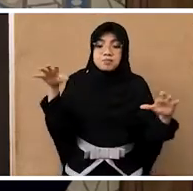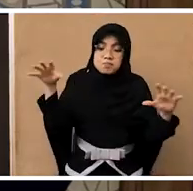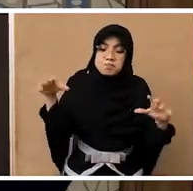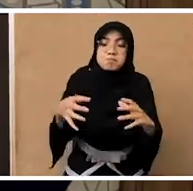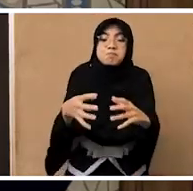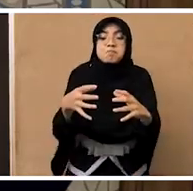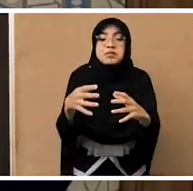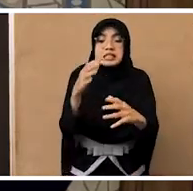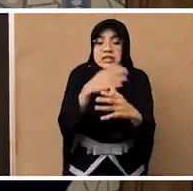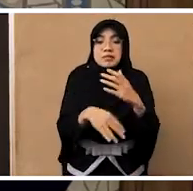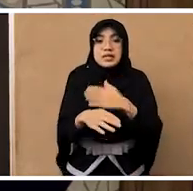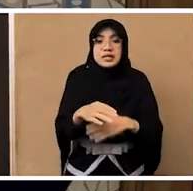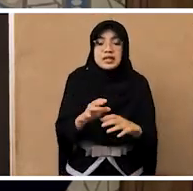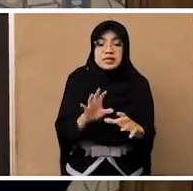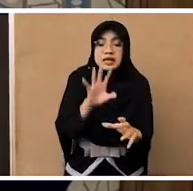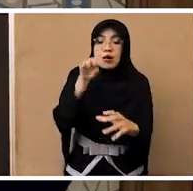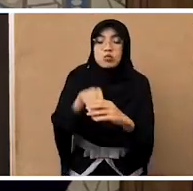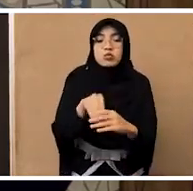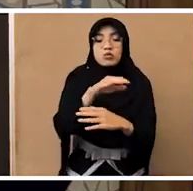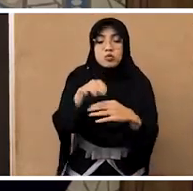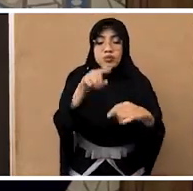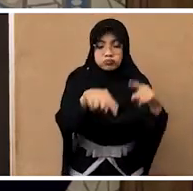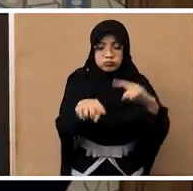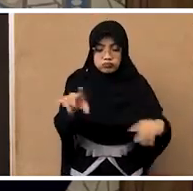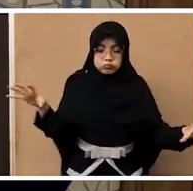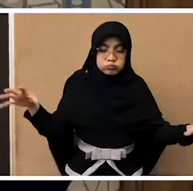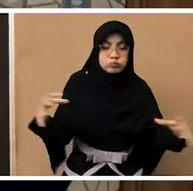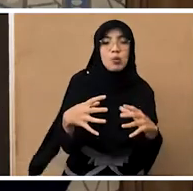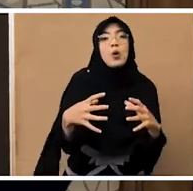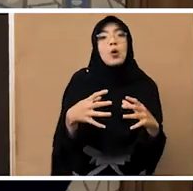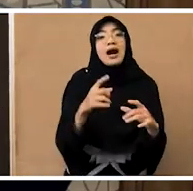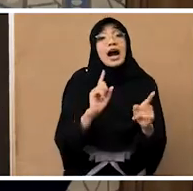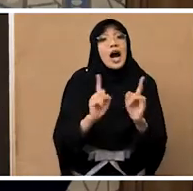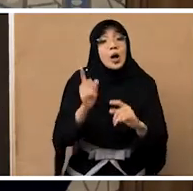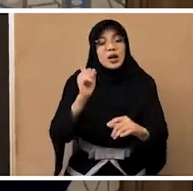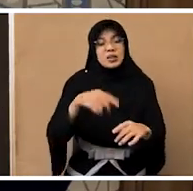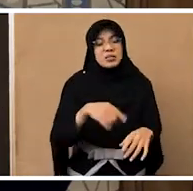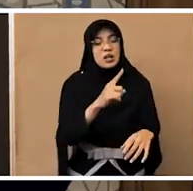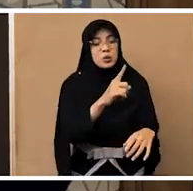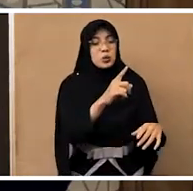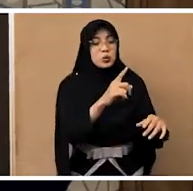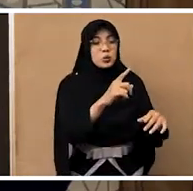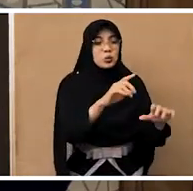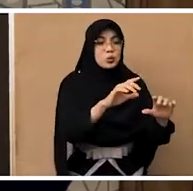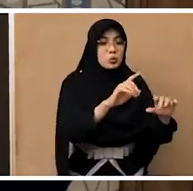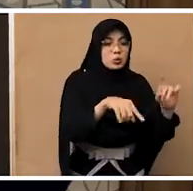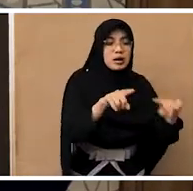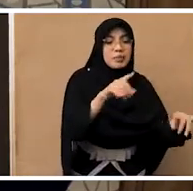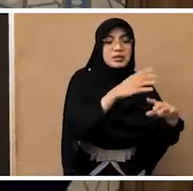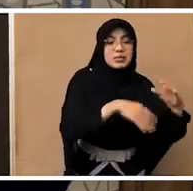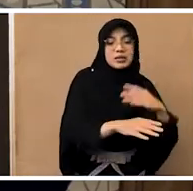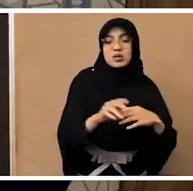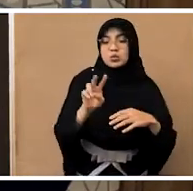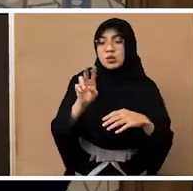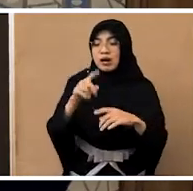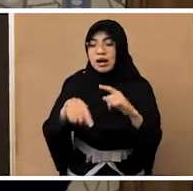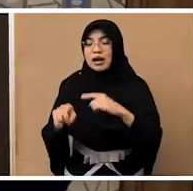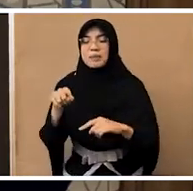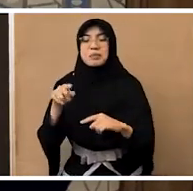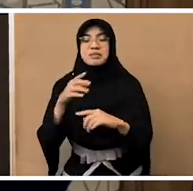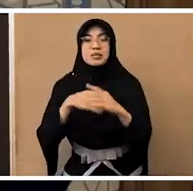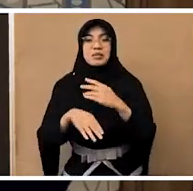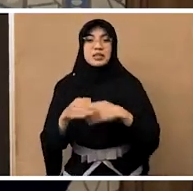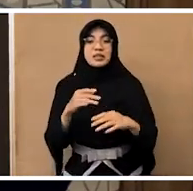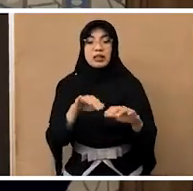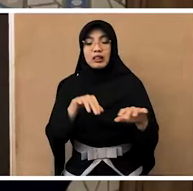Indonesia dan bergabung semua ragam-ragam disabilitas sehingga ketika ada satu dua ragam Tertinggal nih adalah bentuk dari bukti